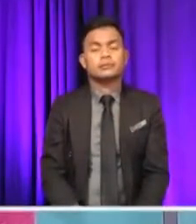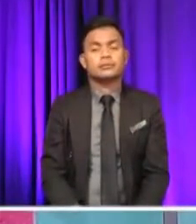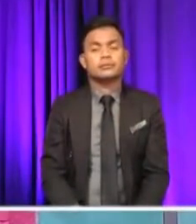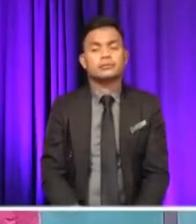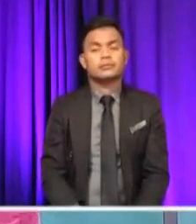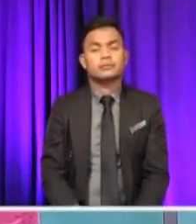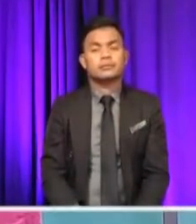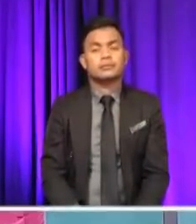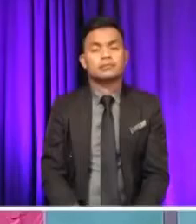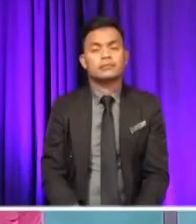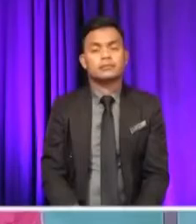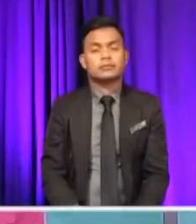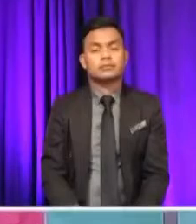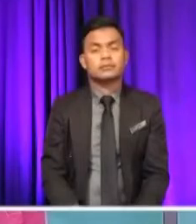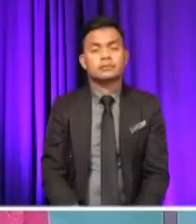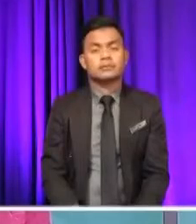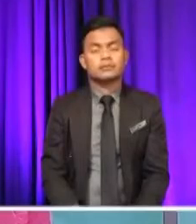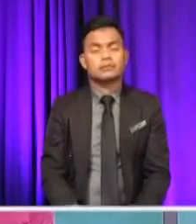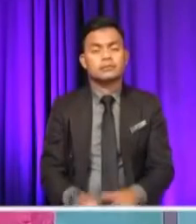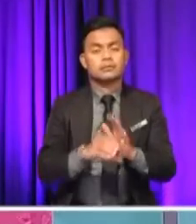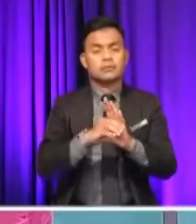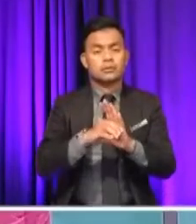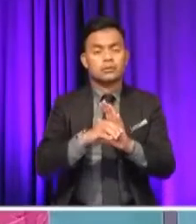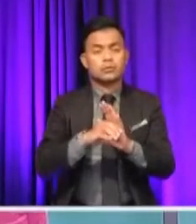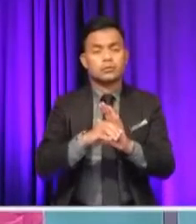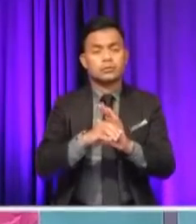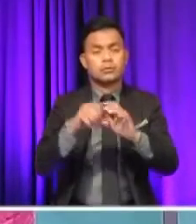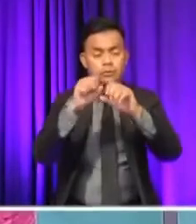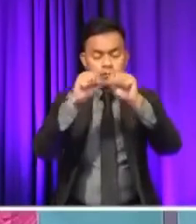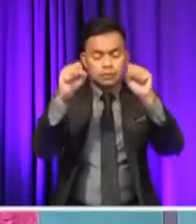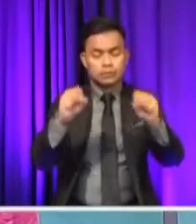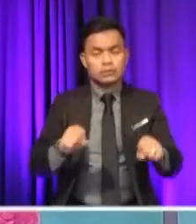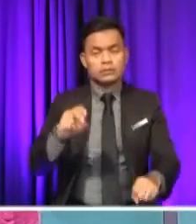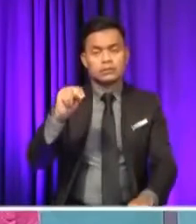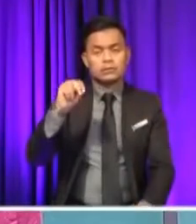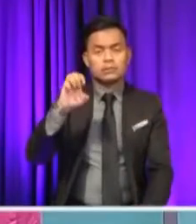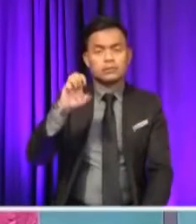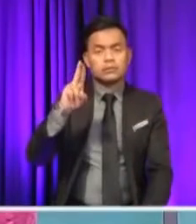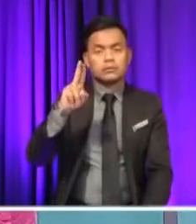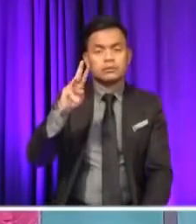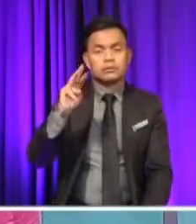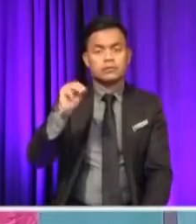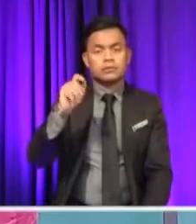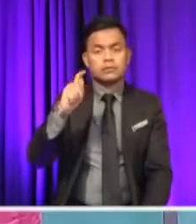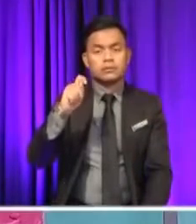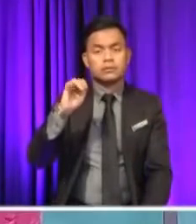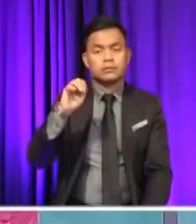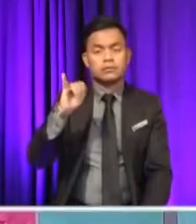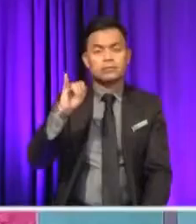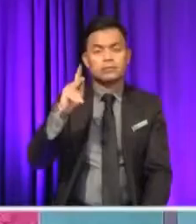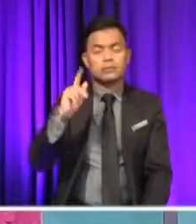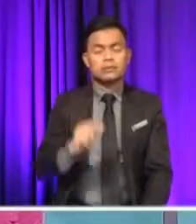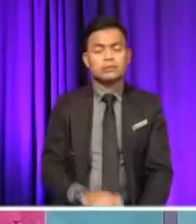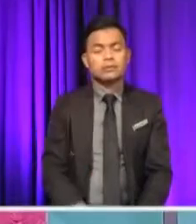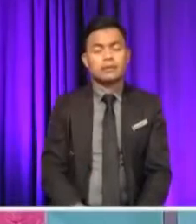so ini adalah contoh penggunaan sistem pneumatik. Contoh lain adalah pada pintu bas. Okey, buka tutup pintu bas pun